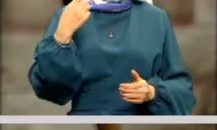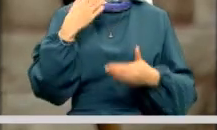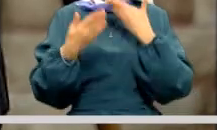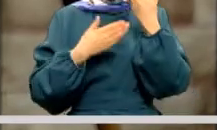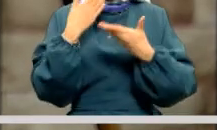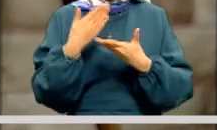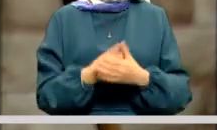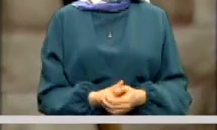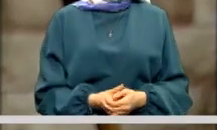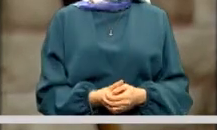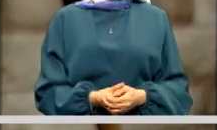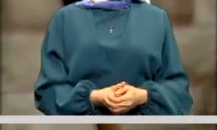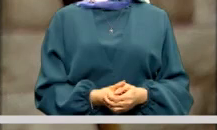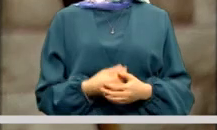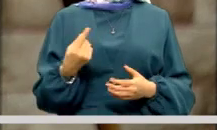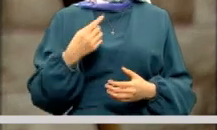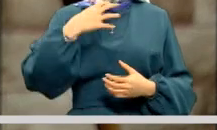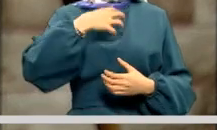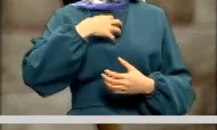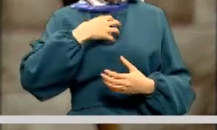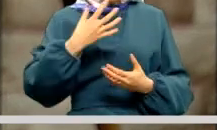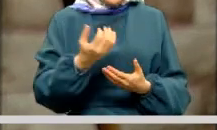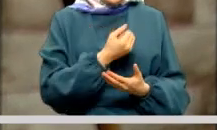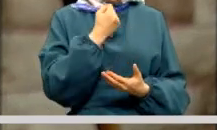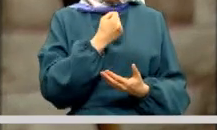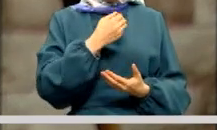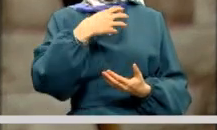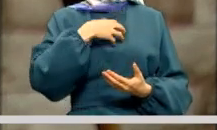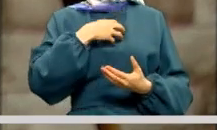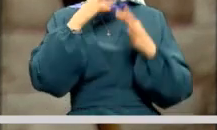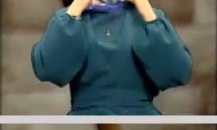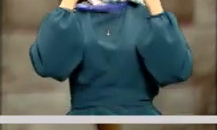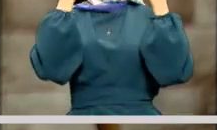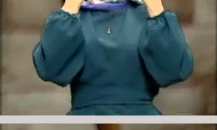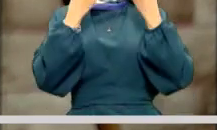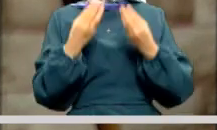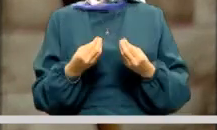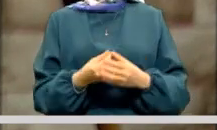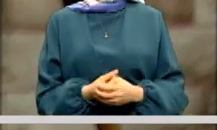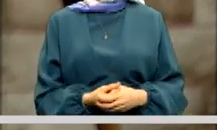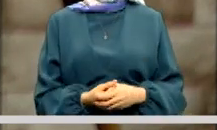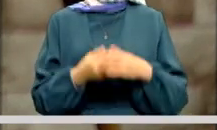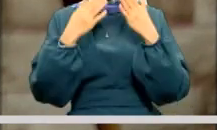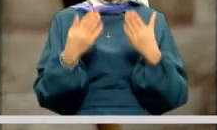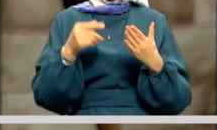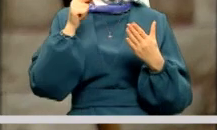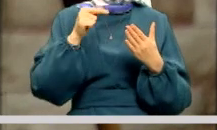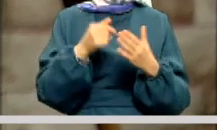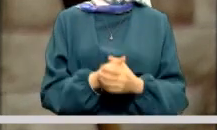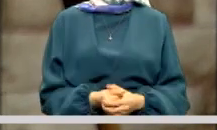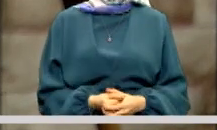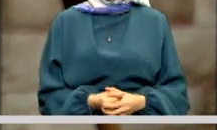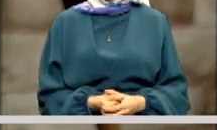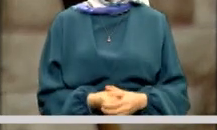ya da bir şeyleri kendimize kazanım olarak alabildiysek ben kendimi Bahtiyar hissederim Ama bu